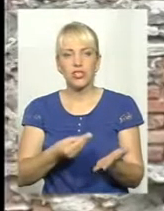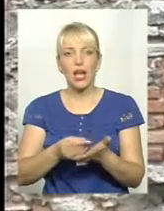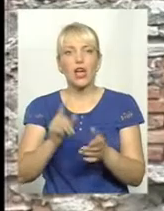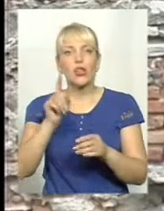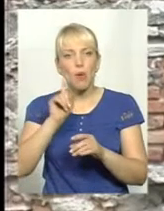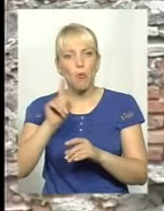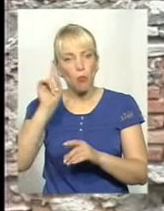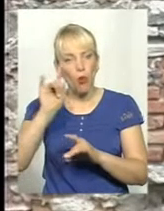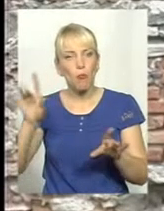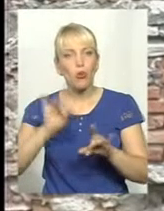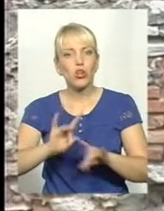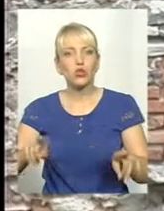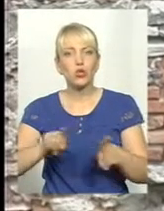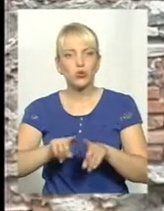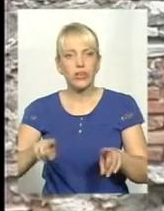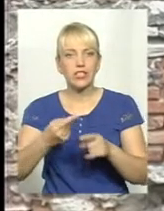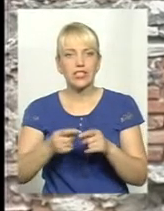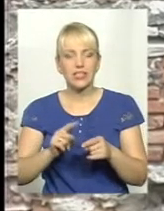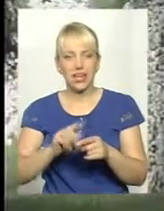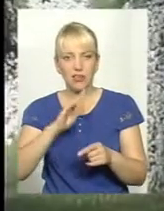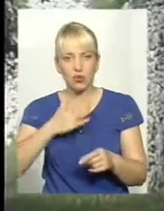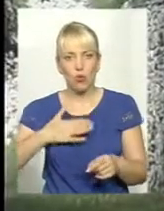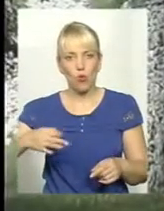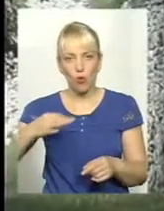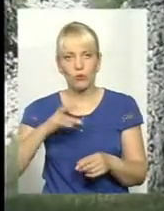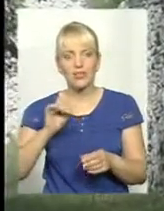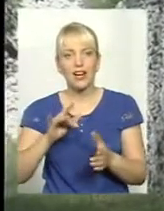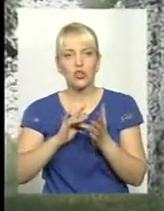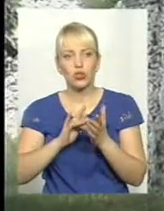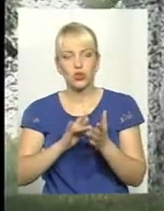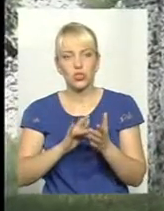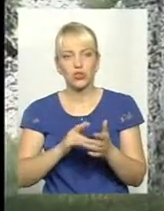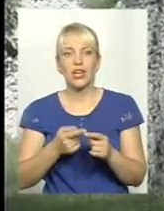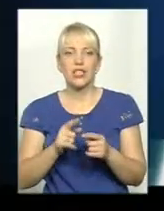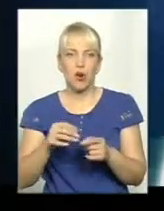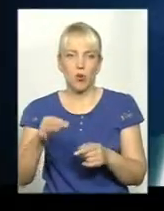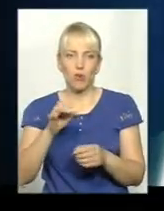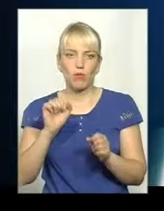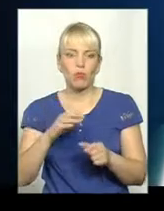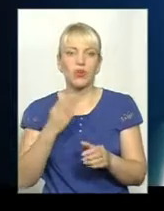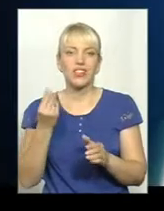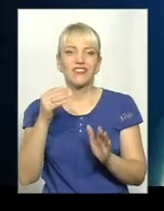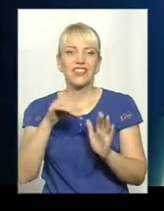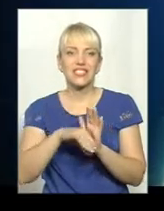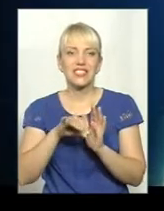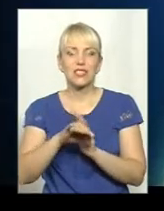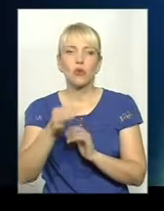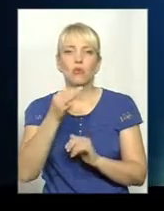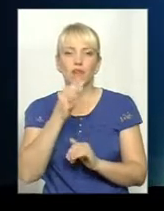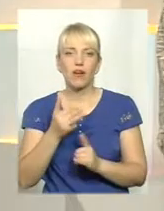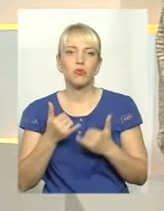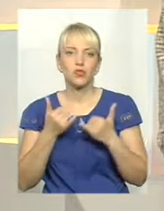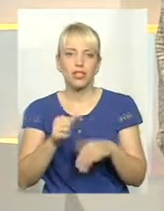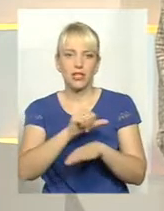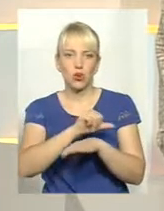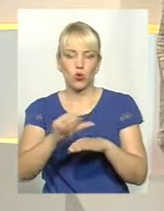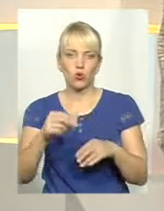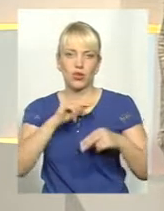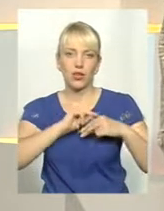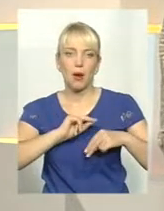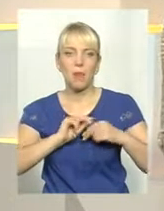наслідок, наповнює місцеві скарбниці. Серед інших областей України за туристичним рейтингом Хмельницька область входить в п'ятірку. При належному фінансуванні,